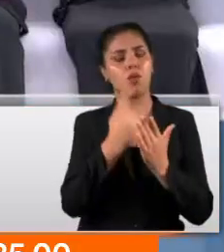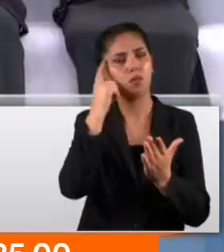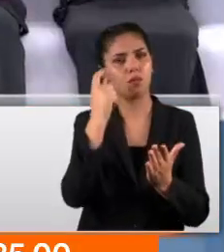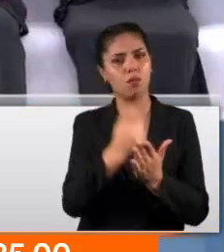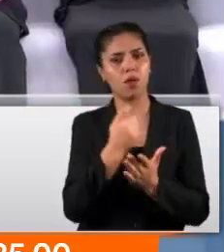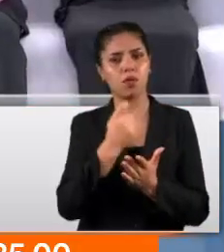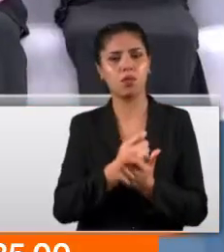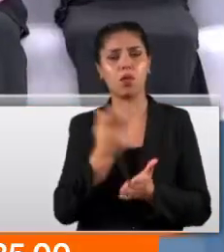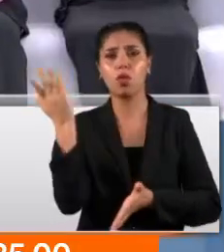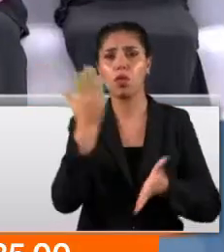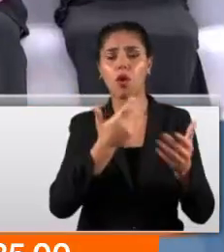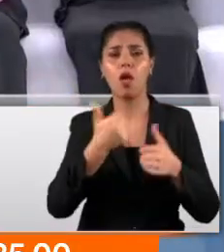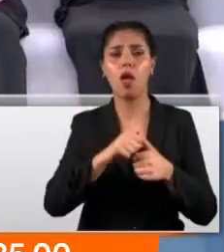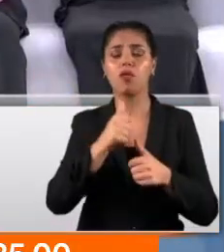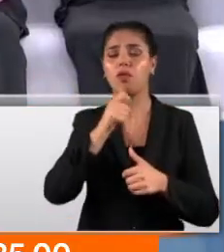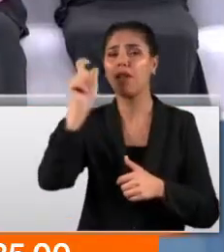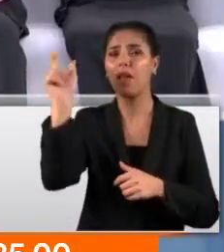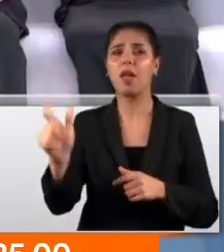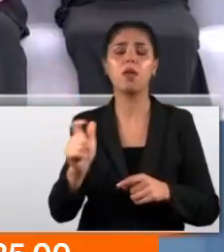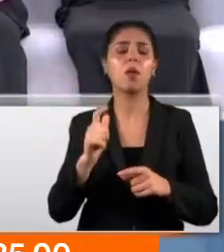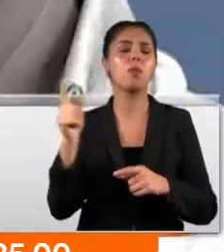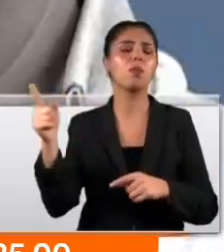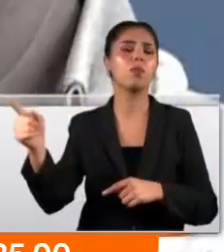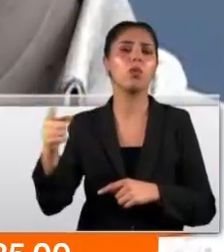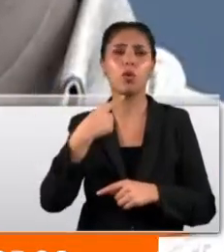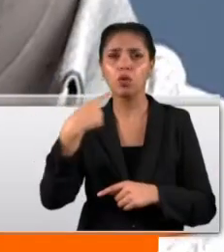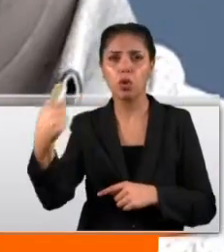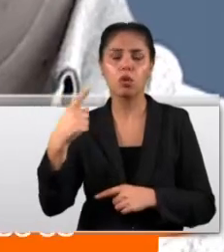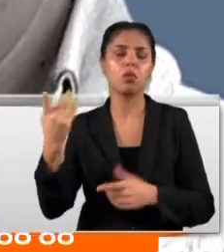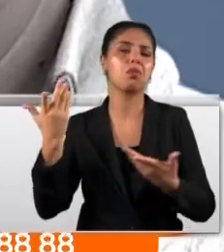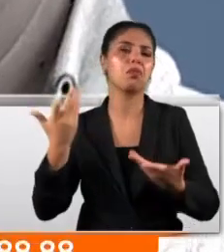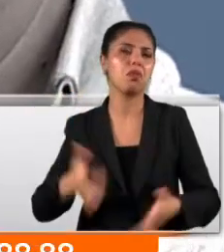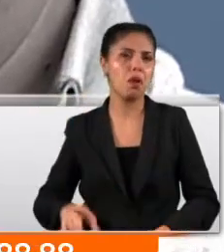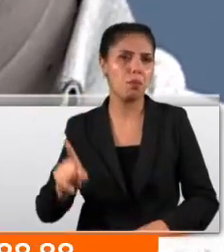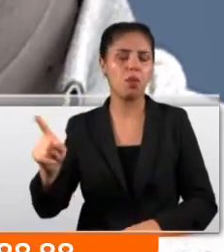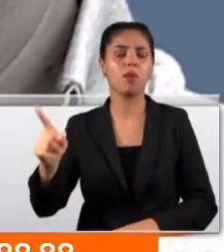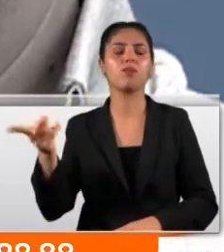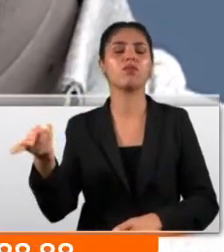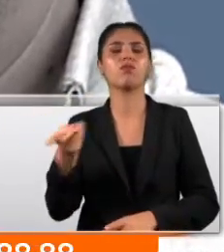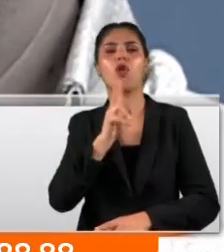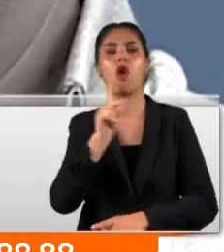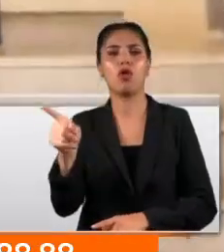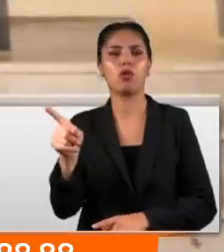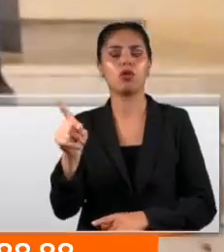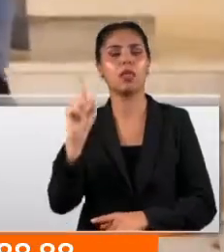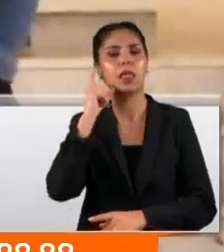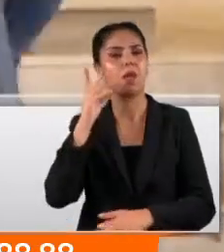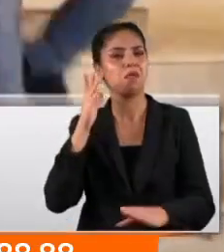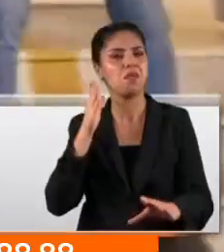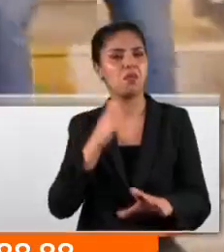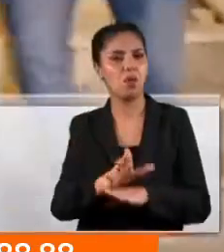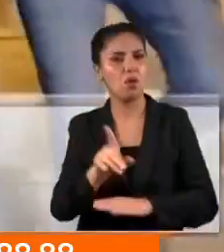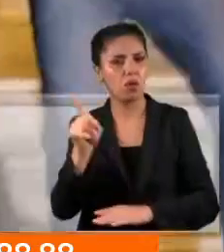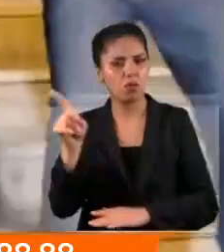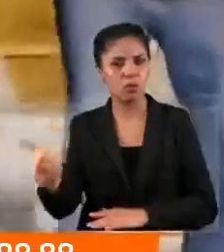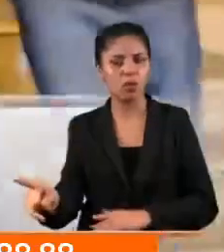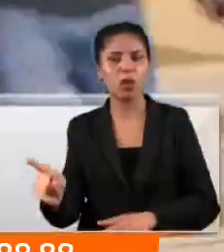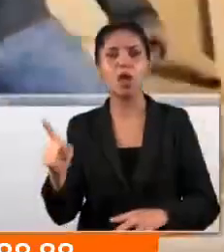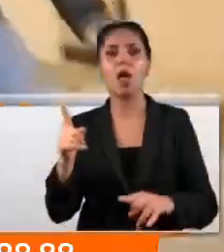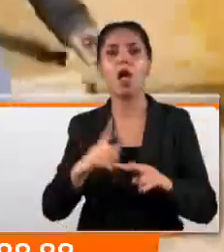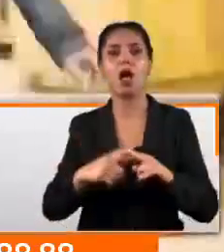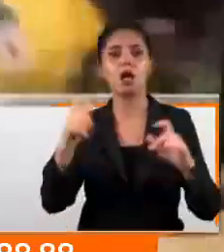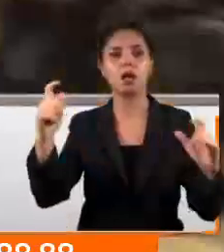koca her defasında suçlamaları reddetse de söylemleriyle kendini ele verdi ve sonunda da tahminler doğru çıktı.